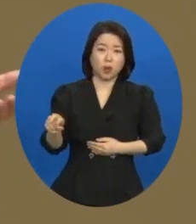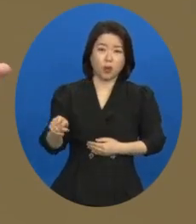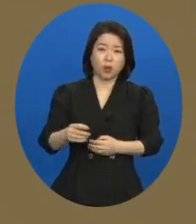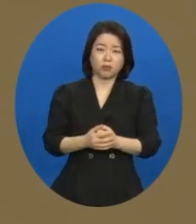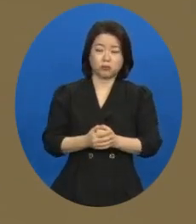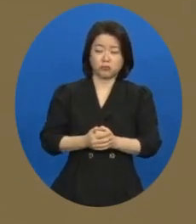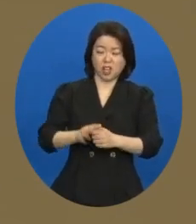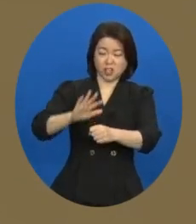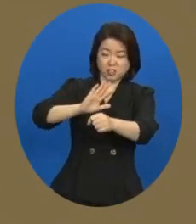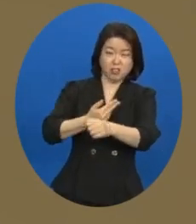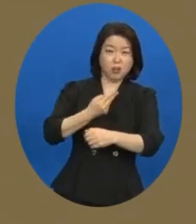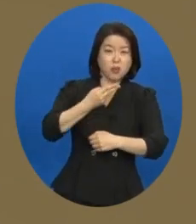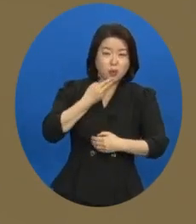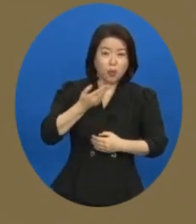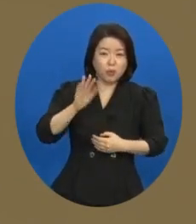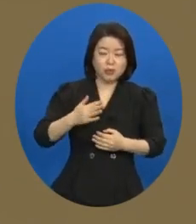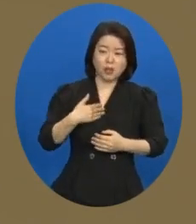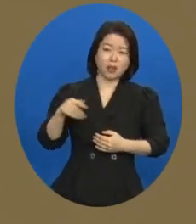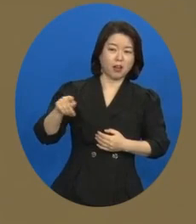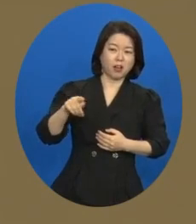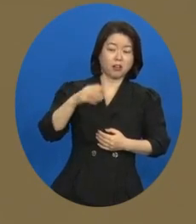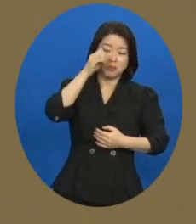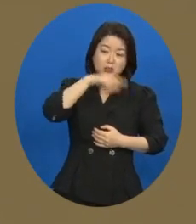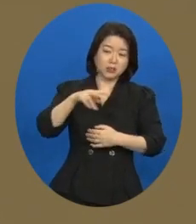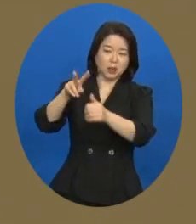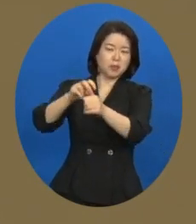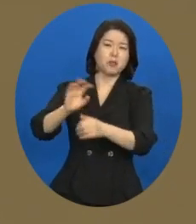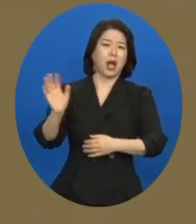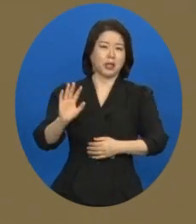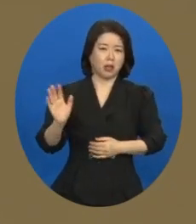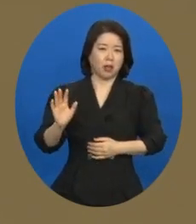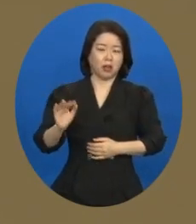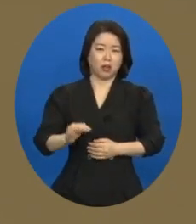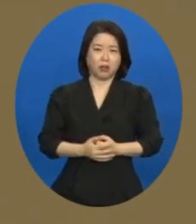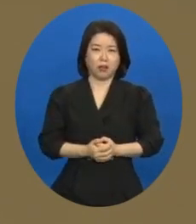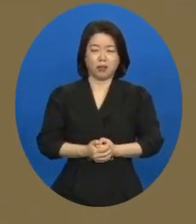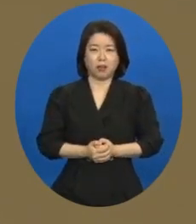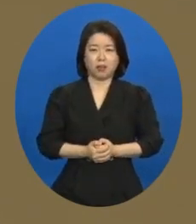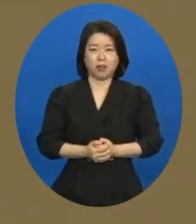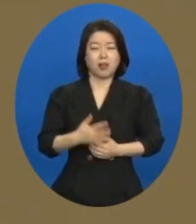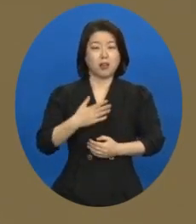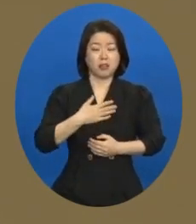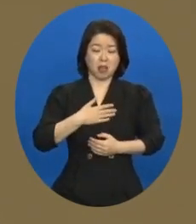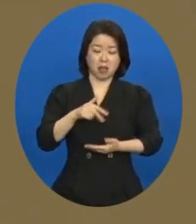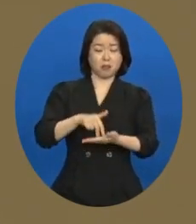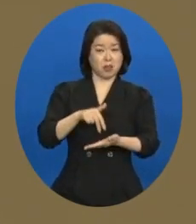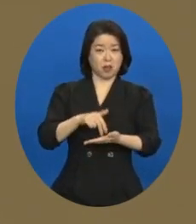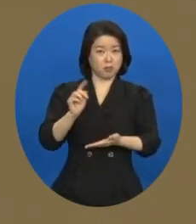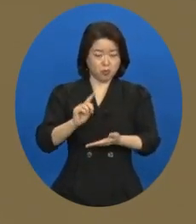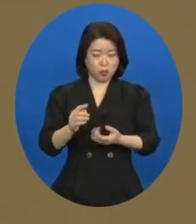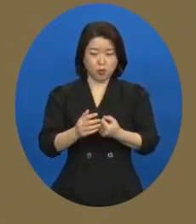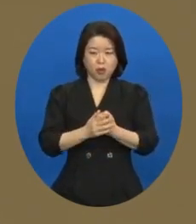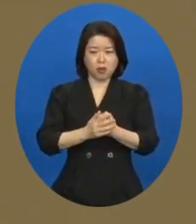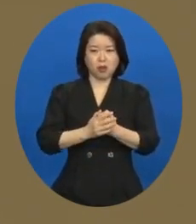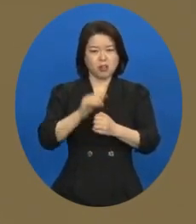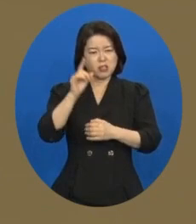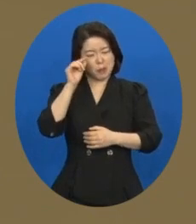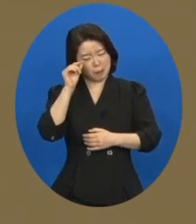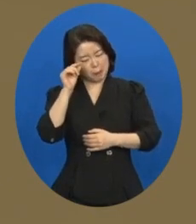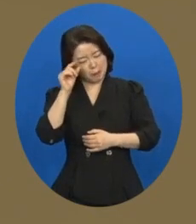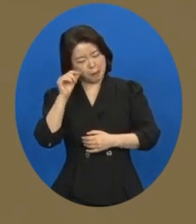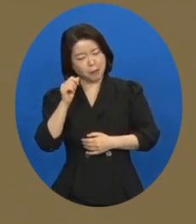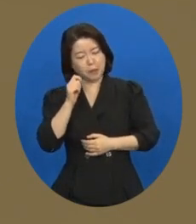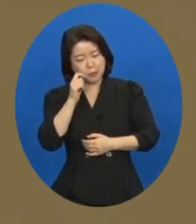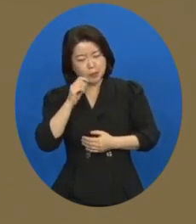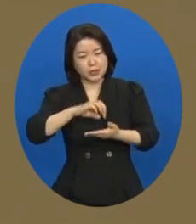아무런 잘못도 없는데 우리가 그 사람을 괜히 비판하겠습니까? 저에게도 밤잠을 자지 못하게